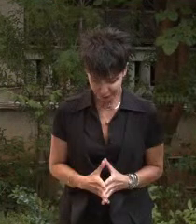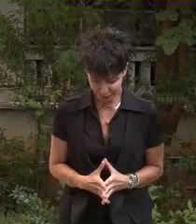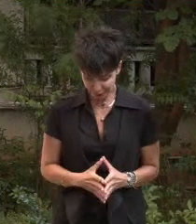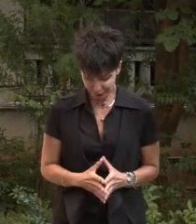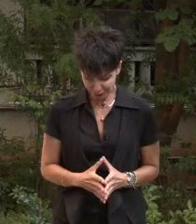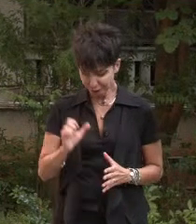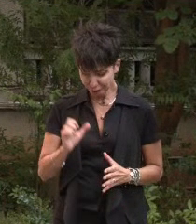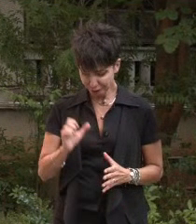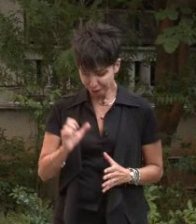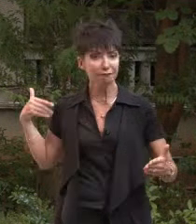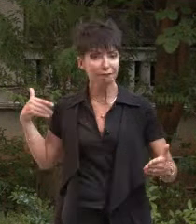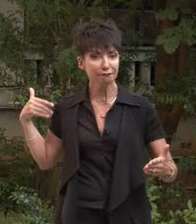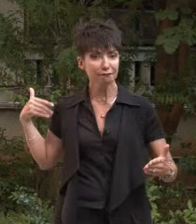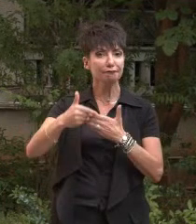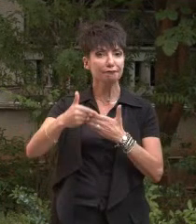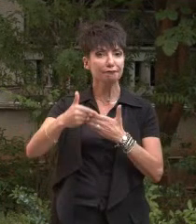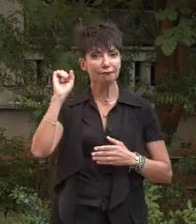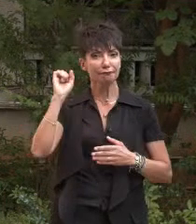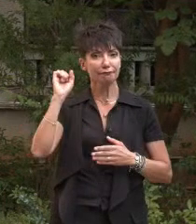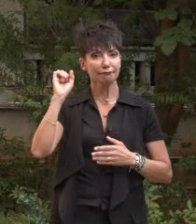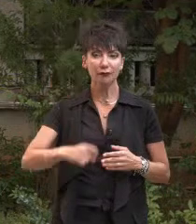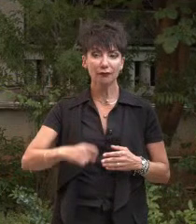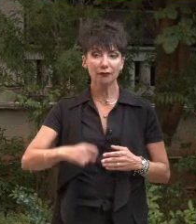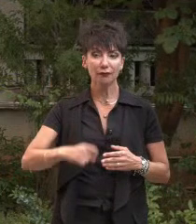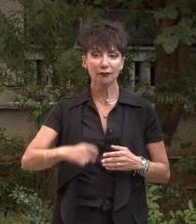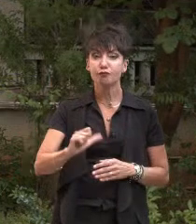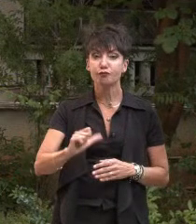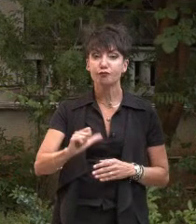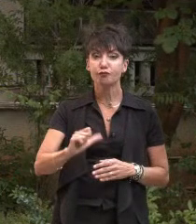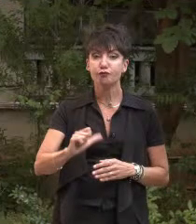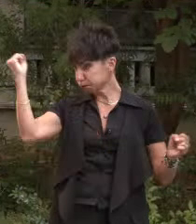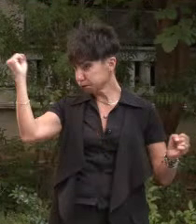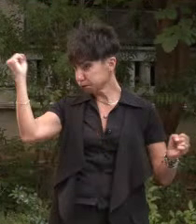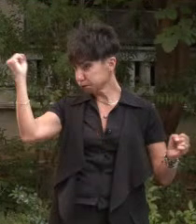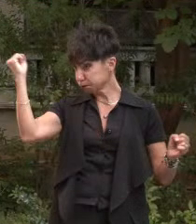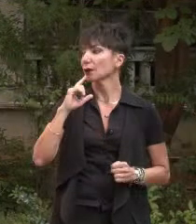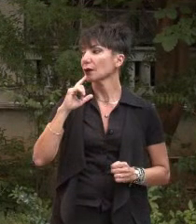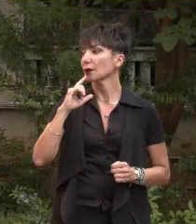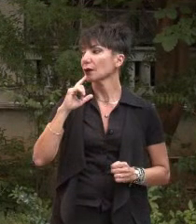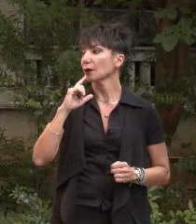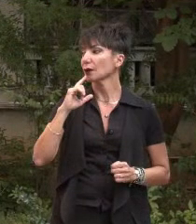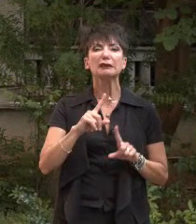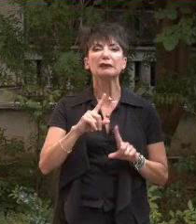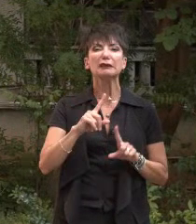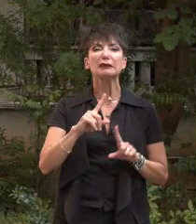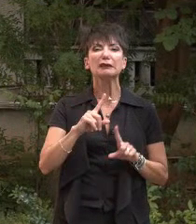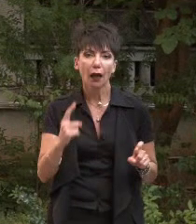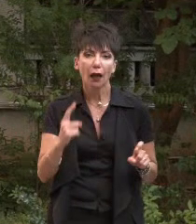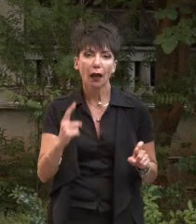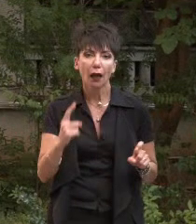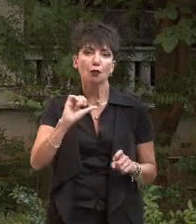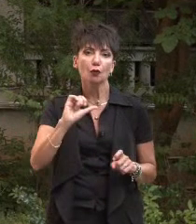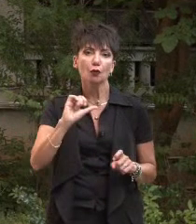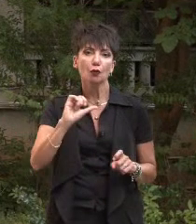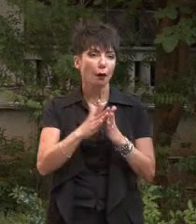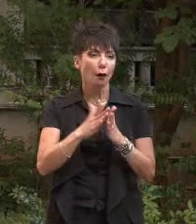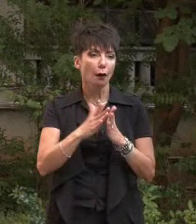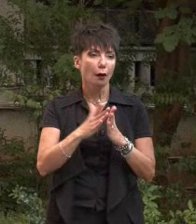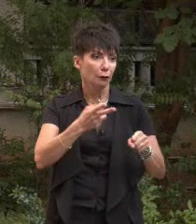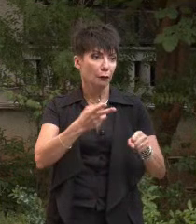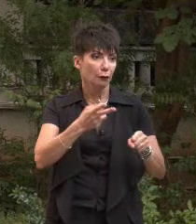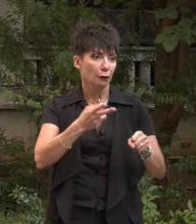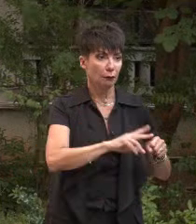Όλο αυτό το διάστημα, το πρώτο πλήγμα της πανδημίας ήταν η απώλεια των ανθρώπινων ζώων.